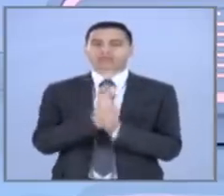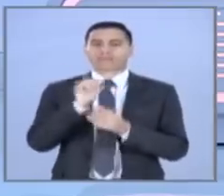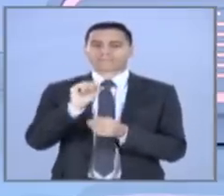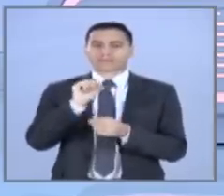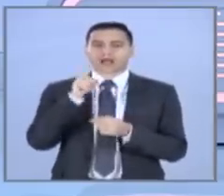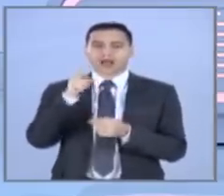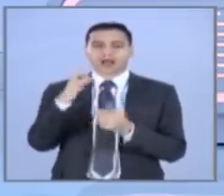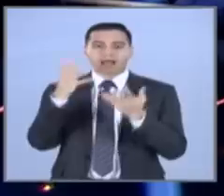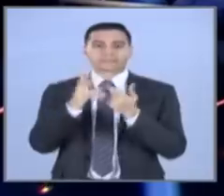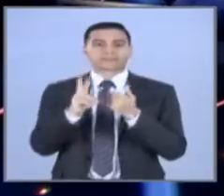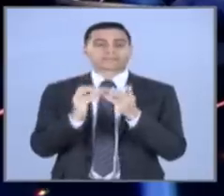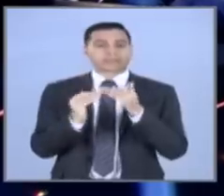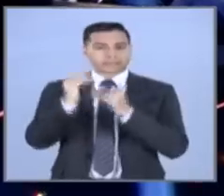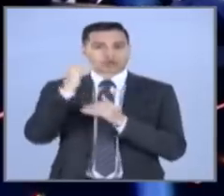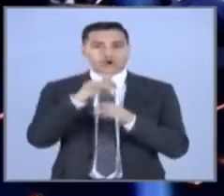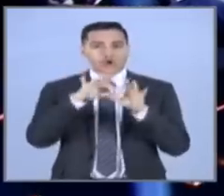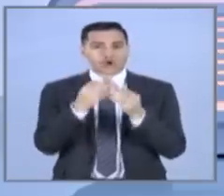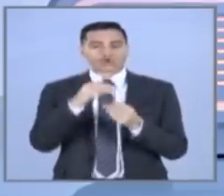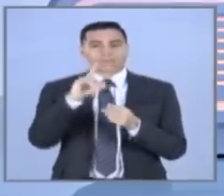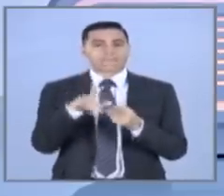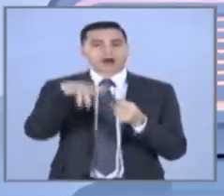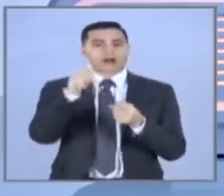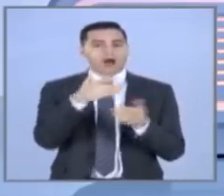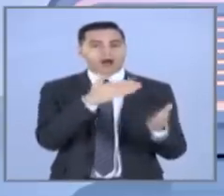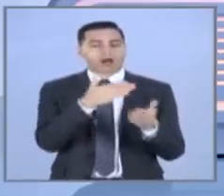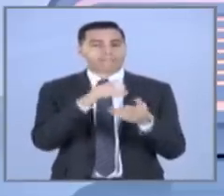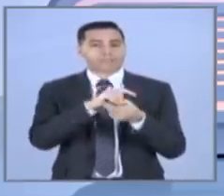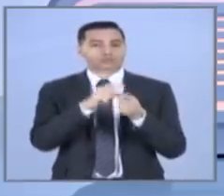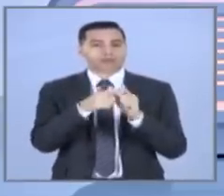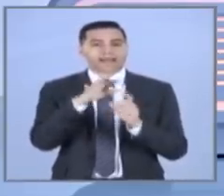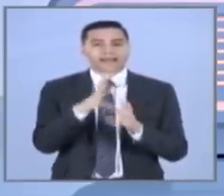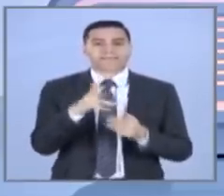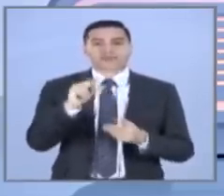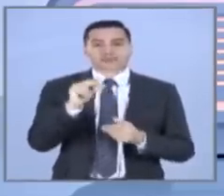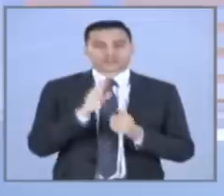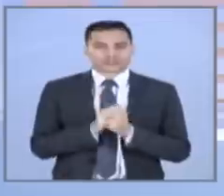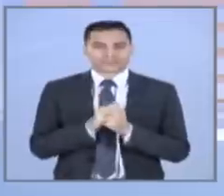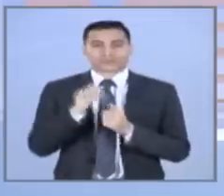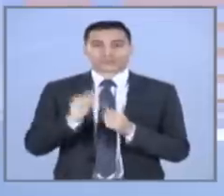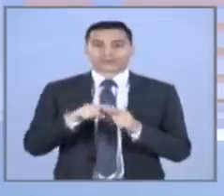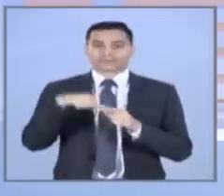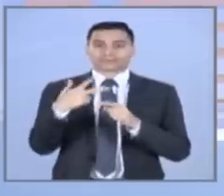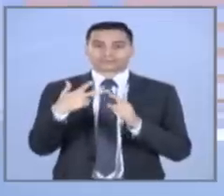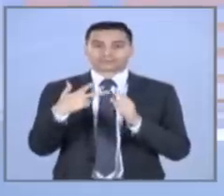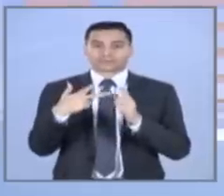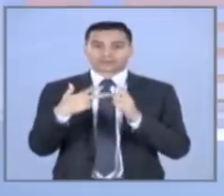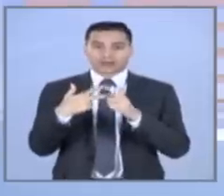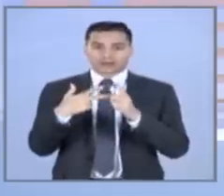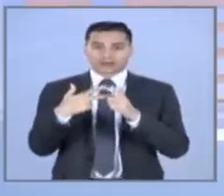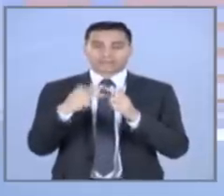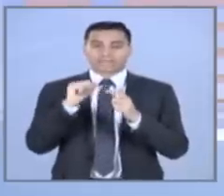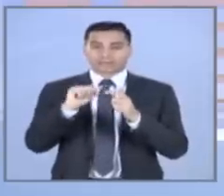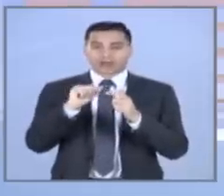الغربية متقدمين 70 نقطة، عائلة برايا بورسعيد 20. ودلوقتي مع الفقرة